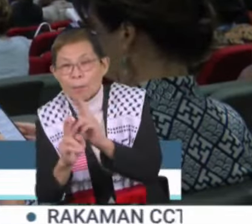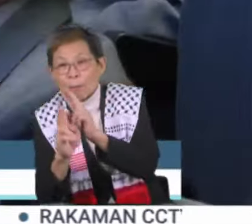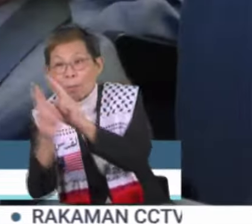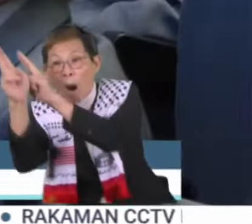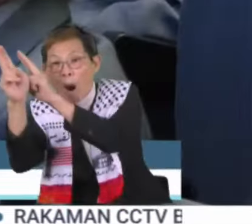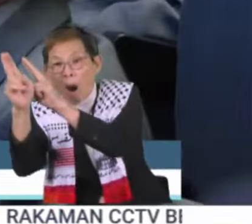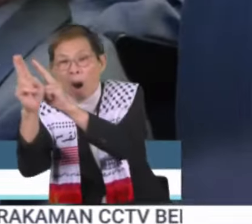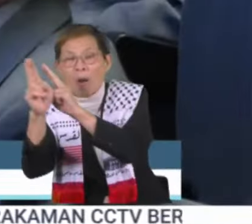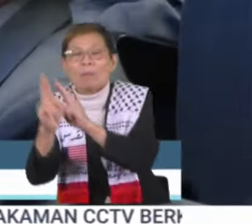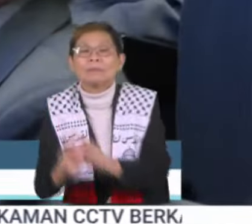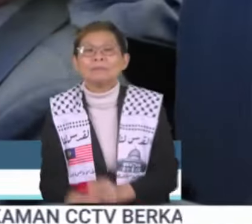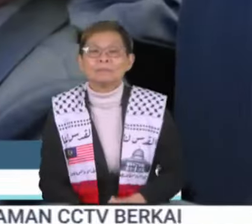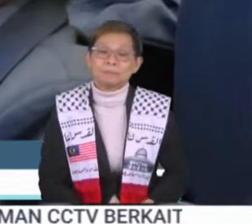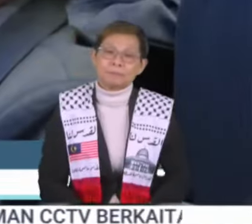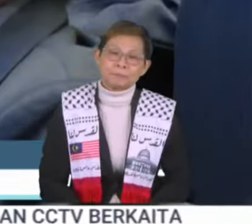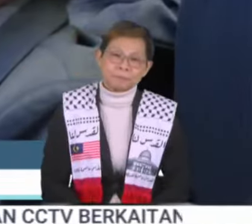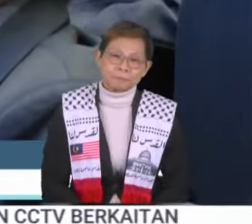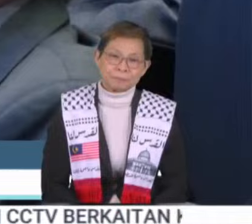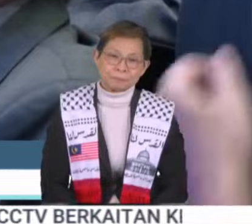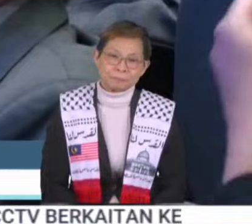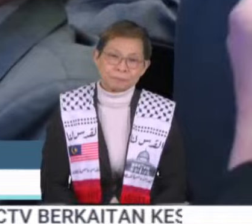di platform masing-masing.